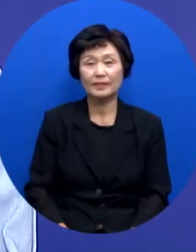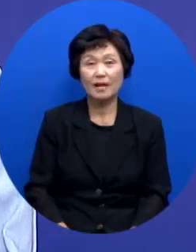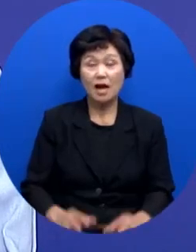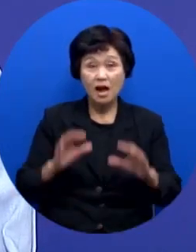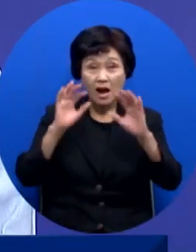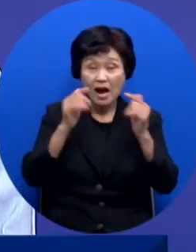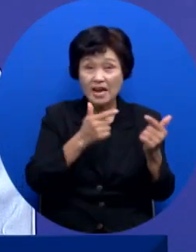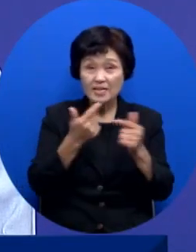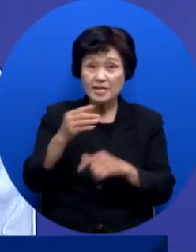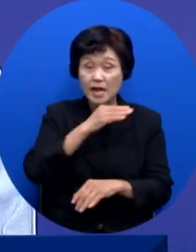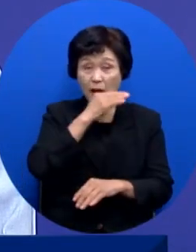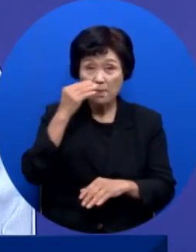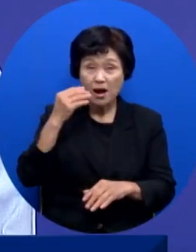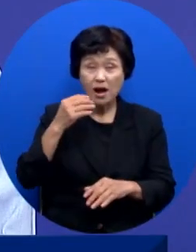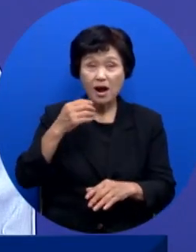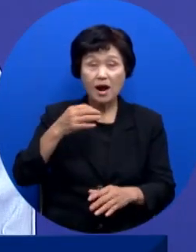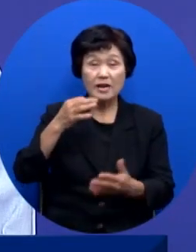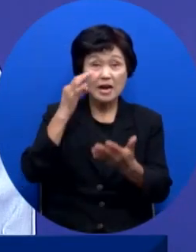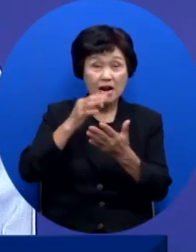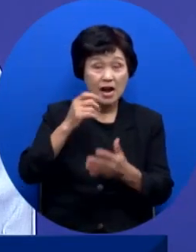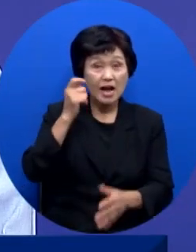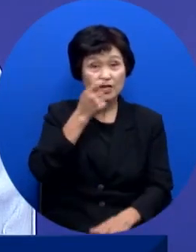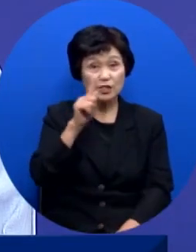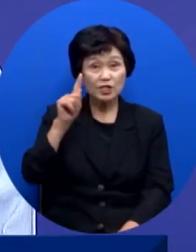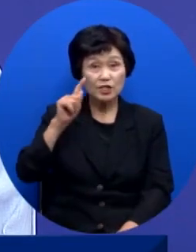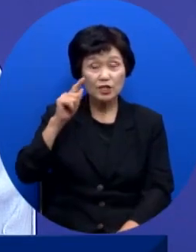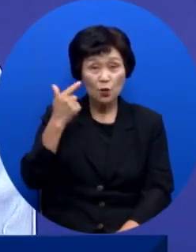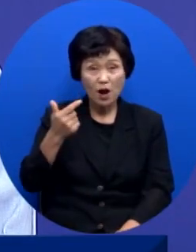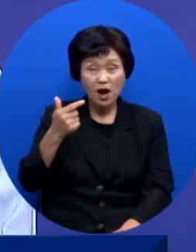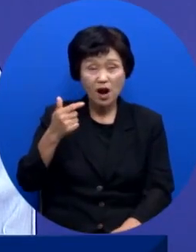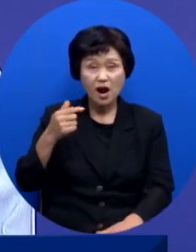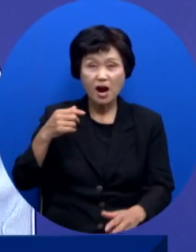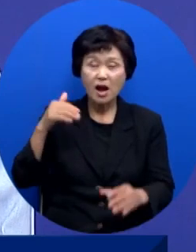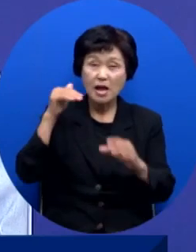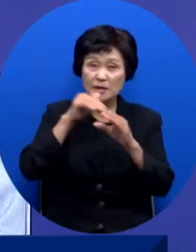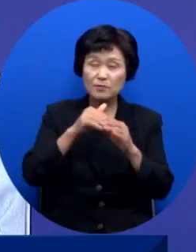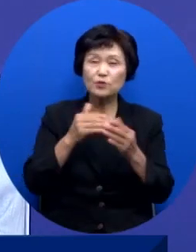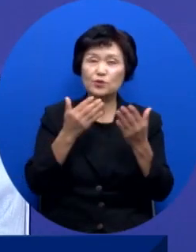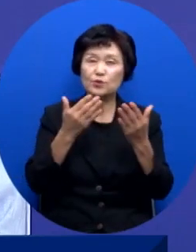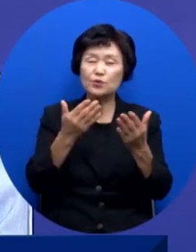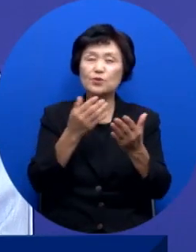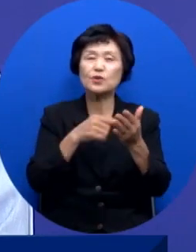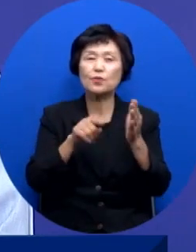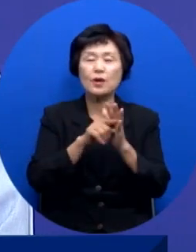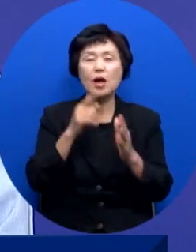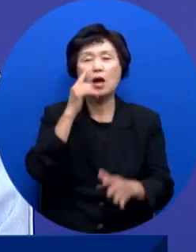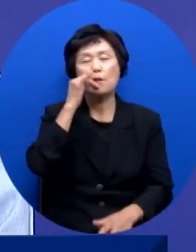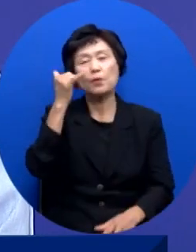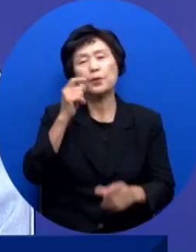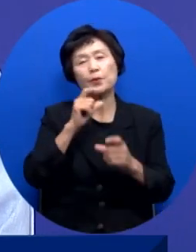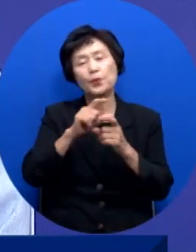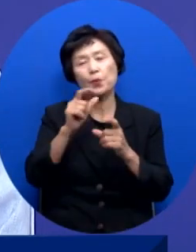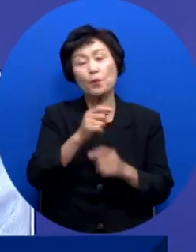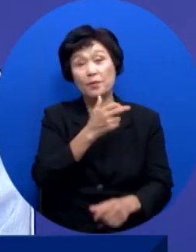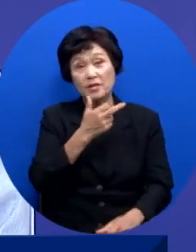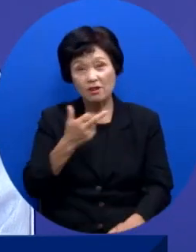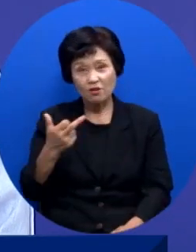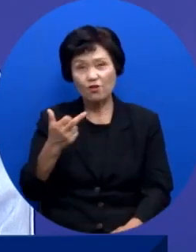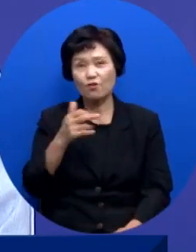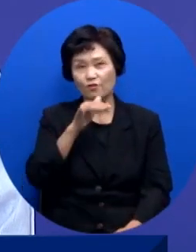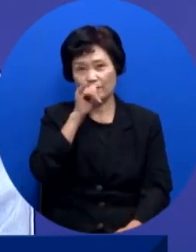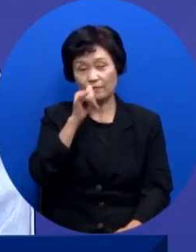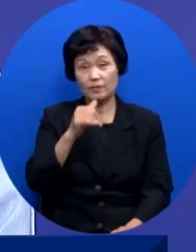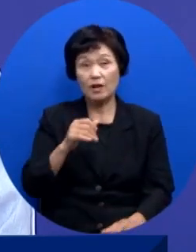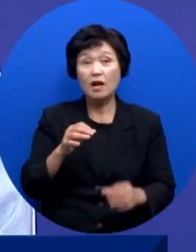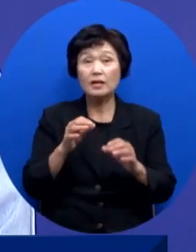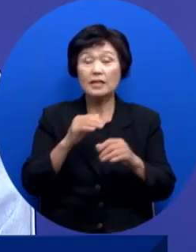아이들에게 바른 가치관을 심어주기 위해 많은 학부모들이 고민하고 있습니다. 이런 가운데 청소년들에게 올바른 성경적 가치관을